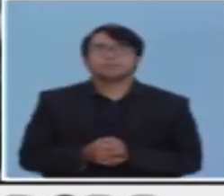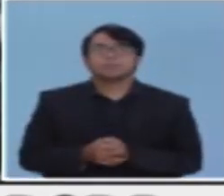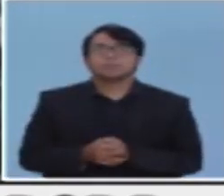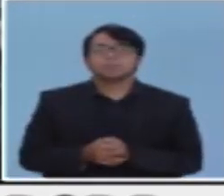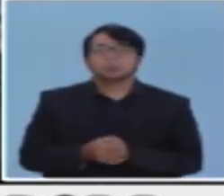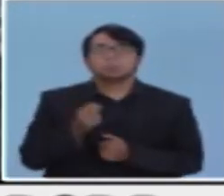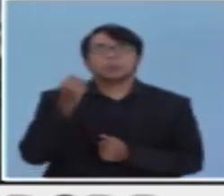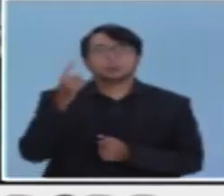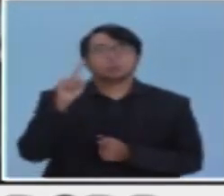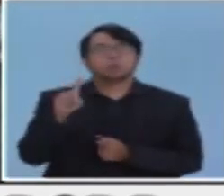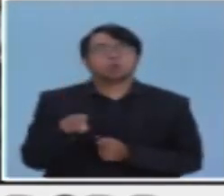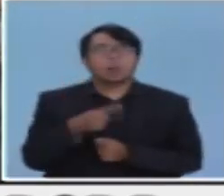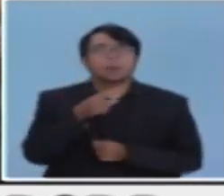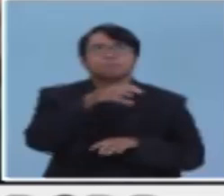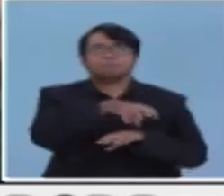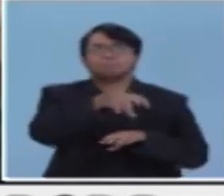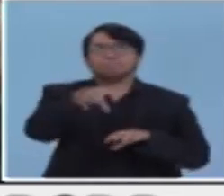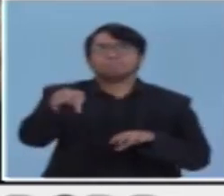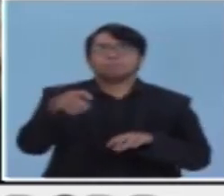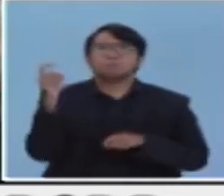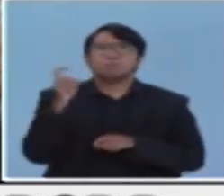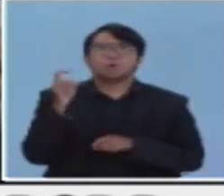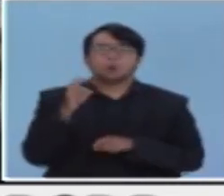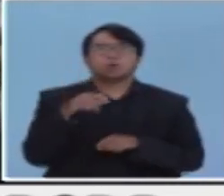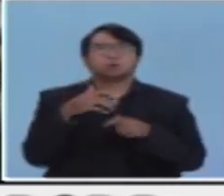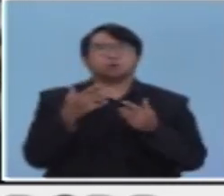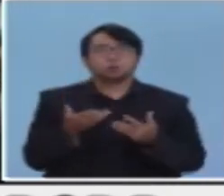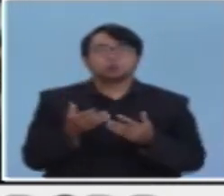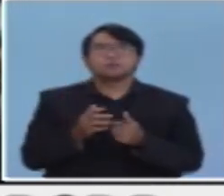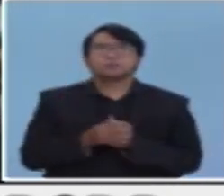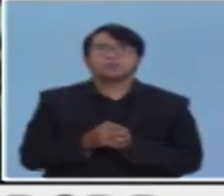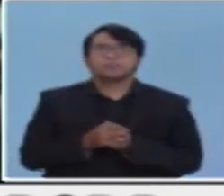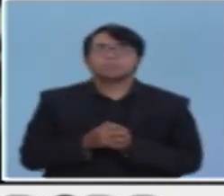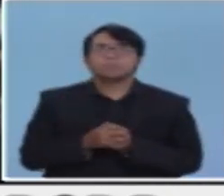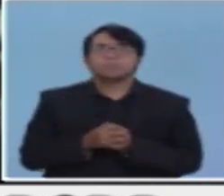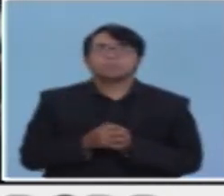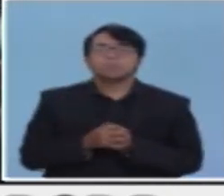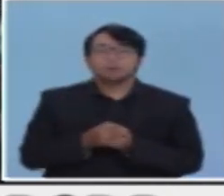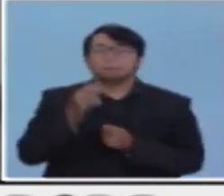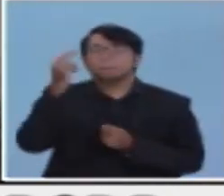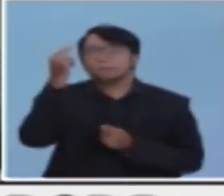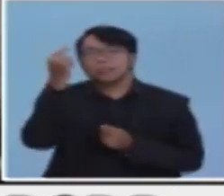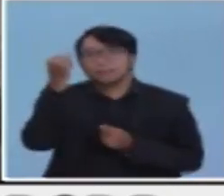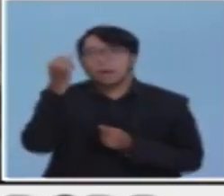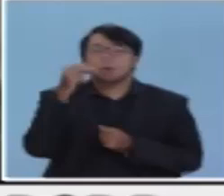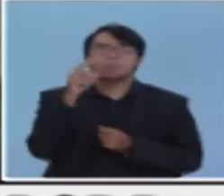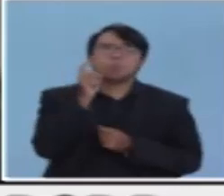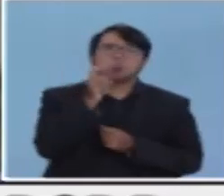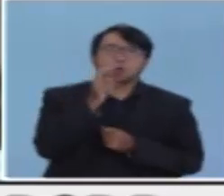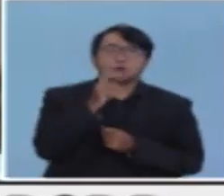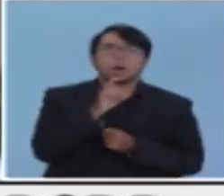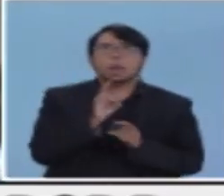Kota Bogor dan juga turun bersama-sama dengan Pengadilan Kota Bogor mengadakan pengadilan online. Jadi